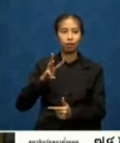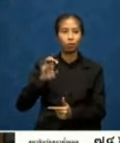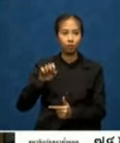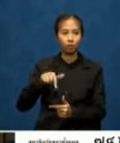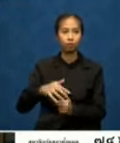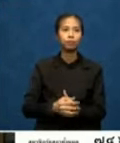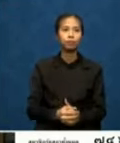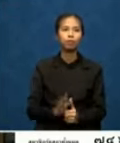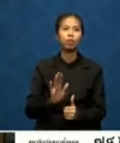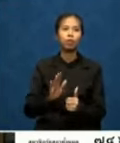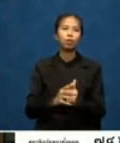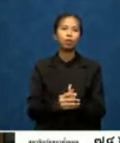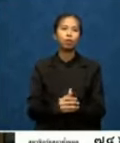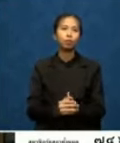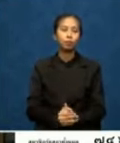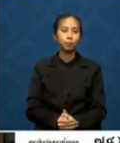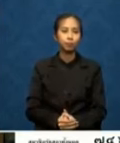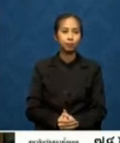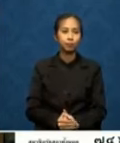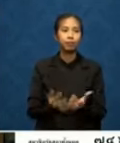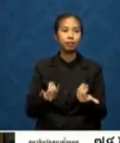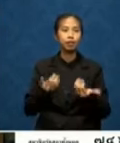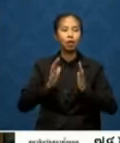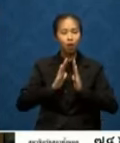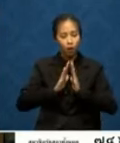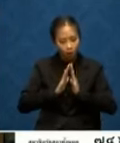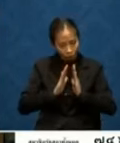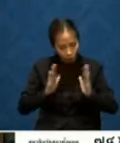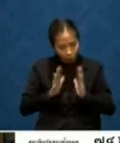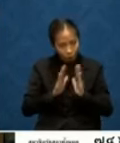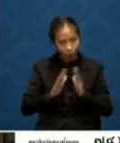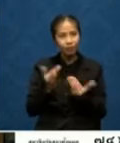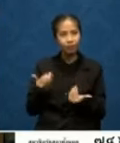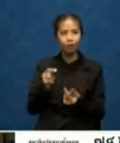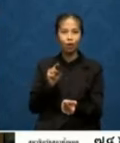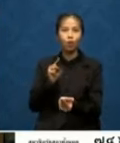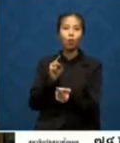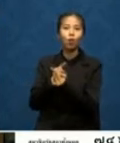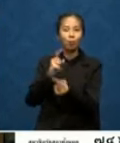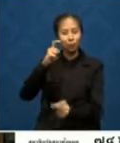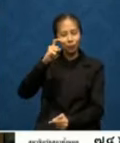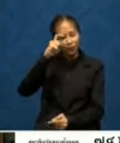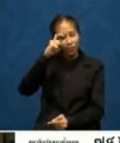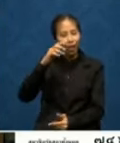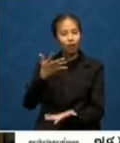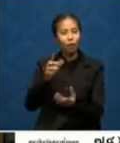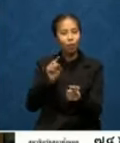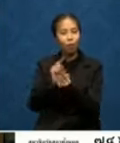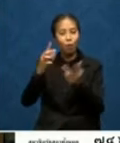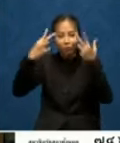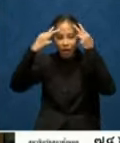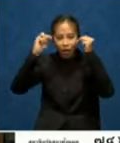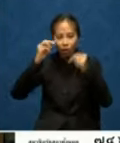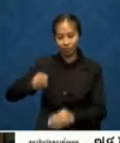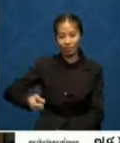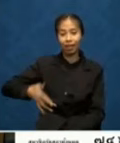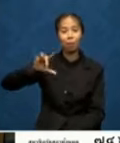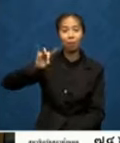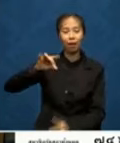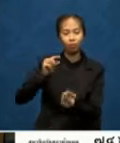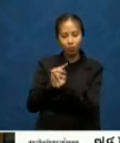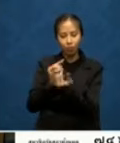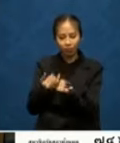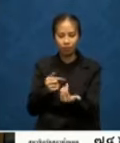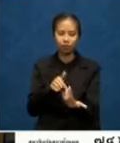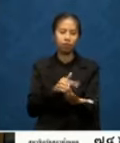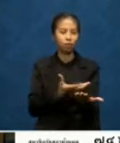ตำบลลำไพร ของอำเภอรเทพาขบคนะครั เมื่อกี้ผมเจอท่ยกที่ชน 8ผมได้ฟังคำถแหลง นโยบายของท่